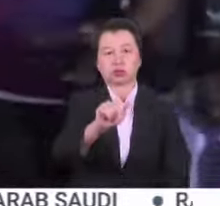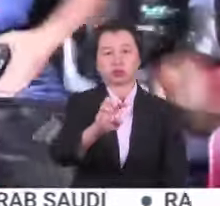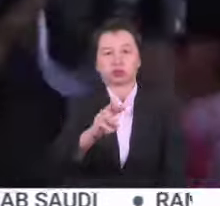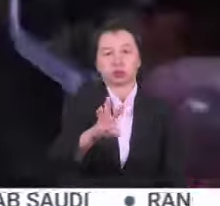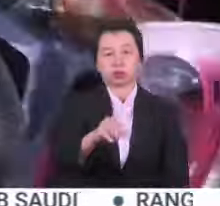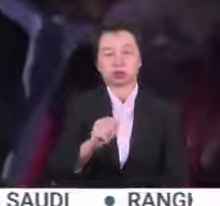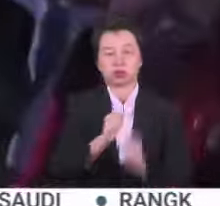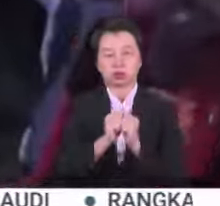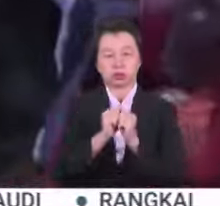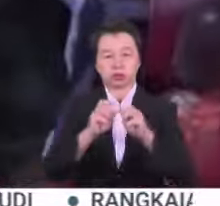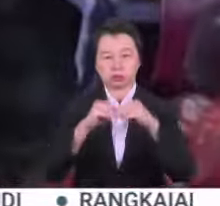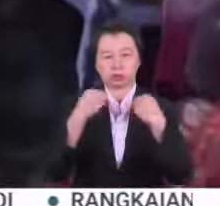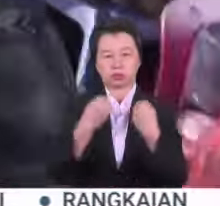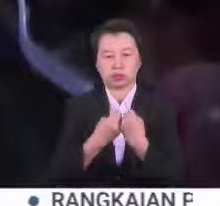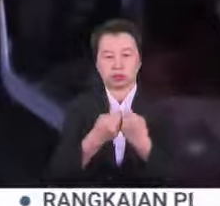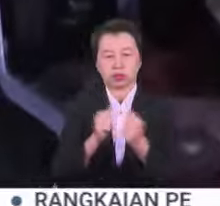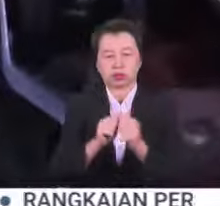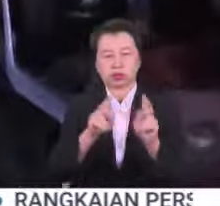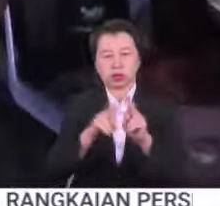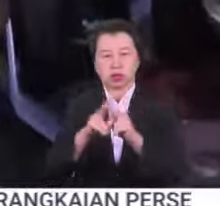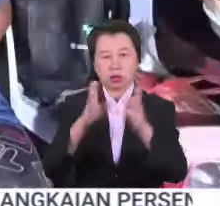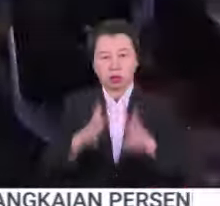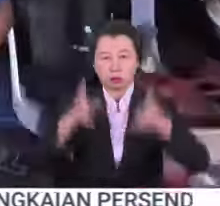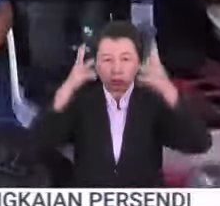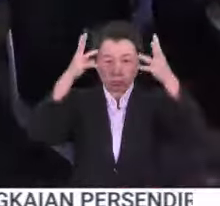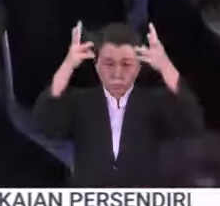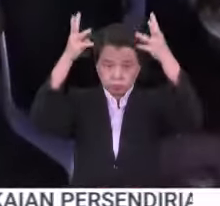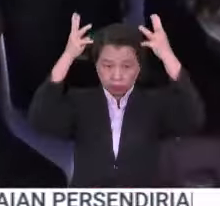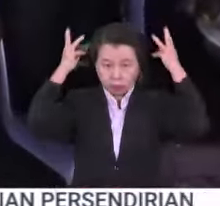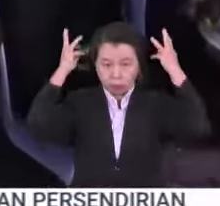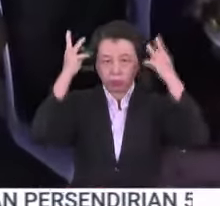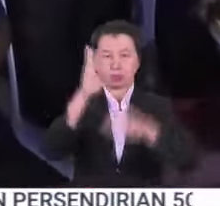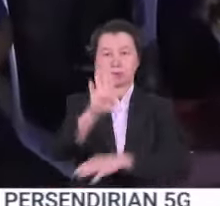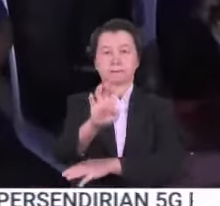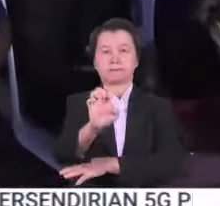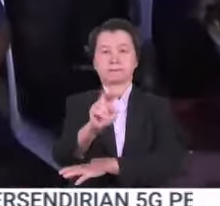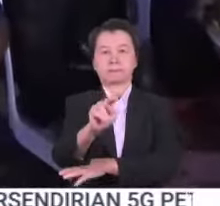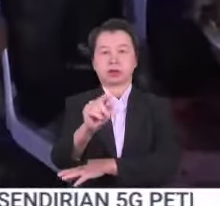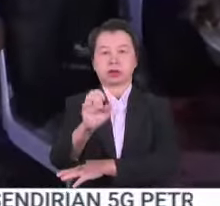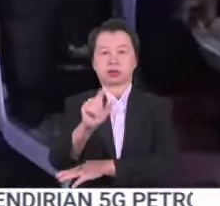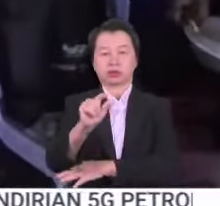bersama masyarakat belia asli di kampung orang asli Sungai Gapoi, Bentong malam tadi.